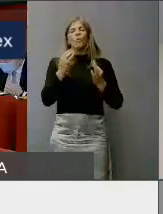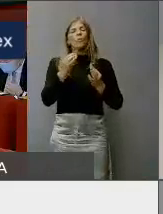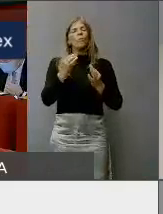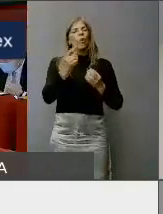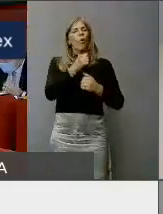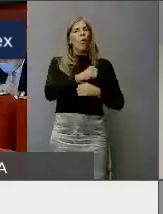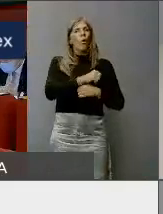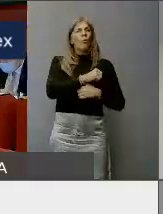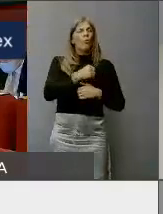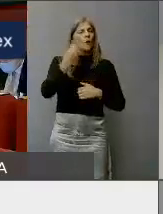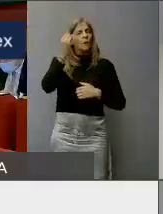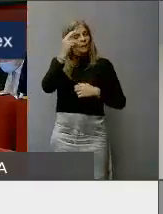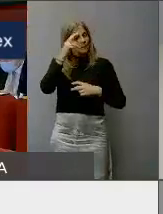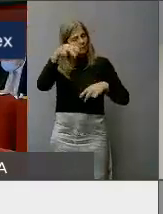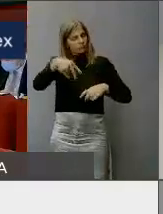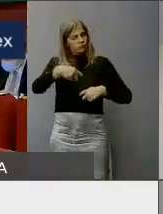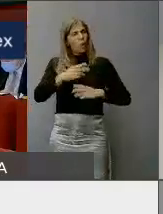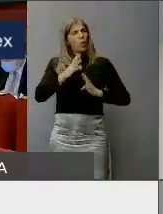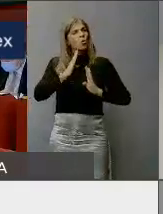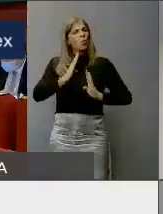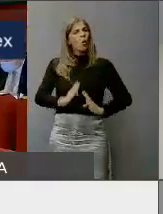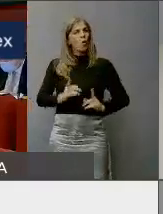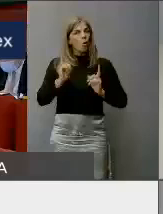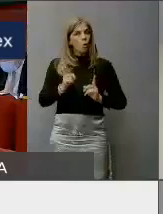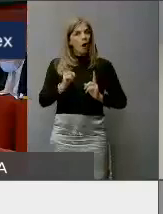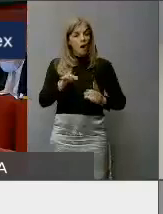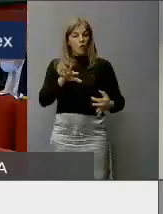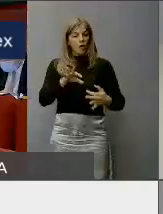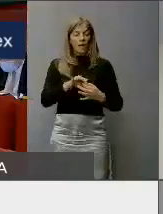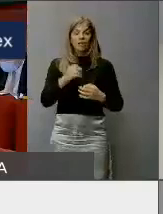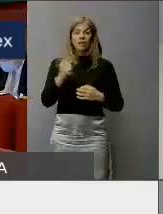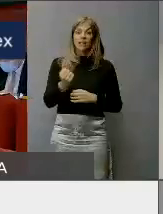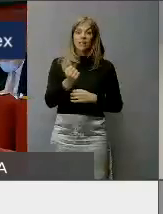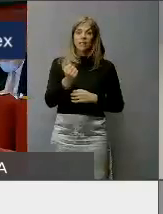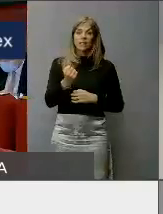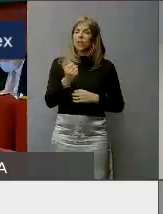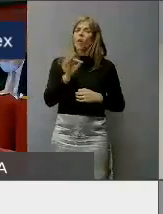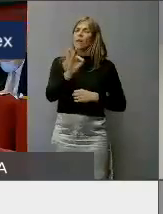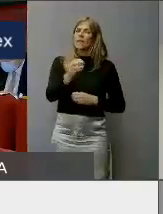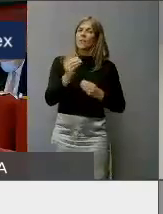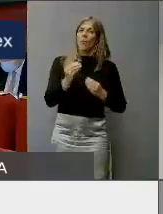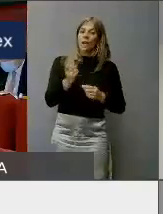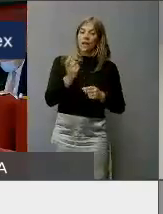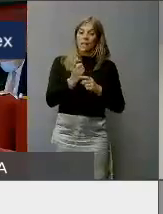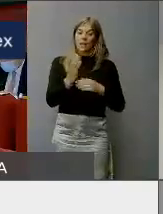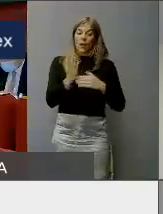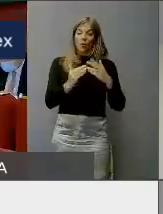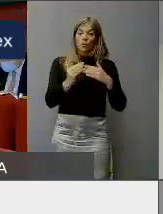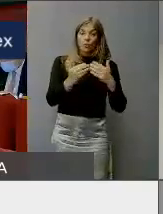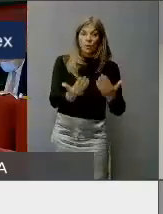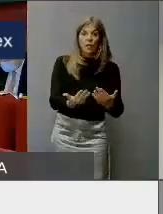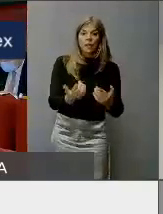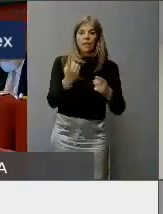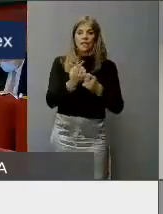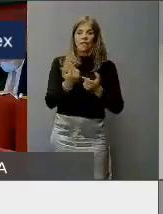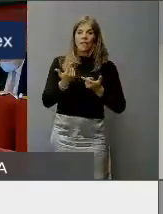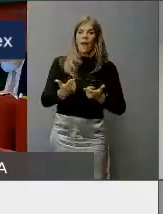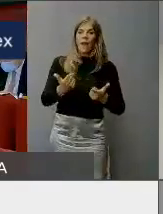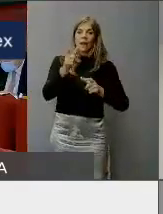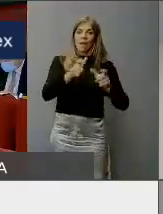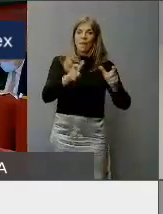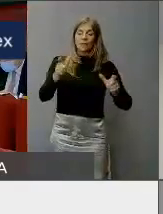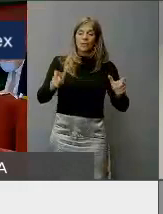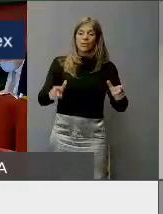servizi che è legato a quello di costruire e permettere a più persone possibile di avere risposte ai propri